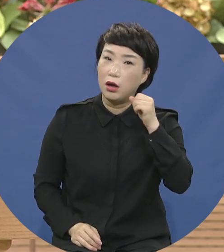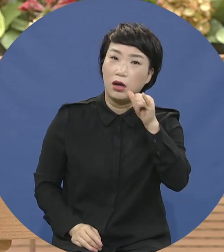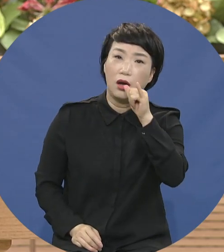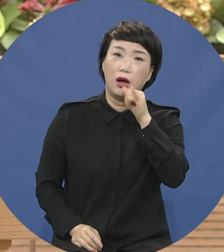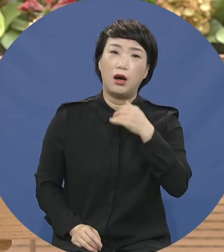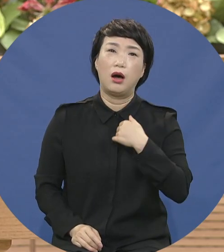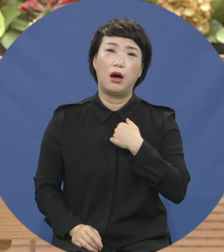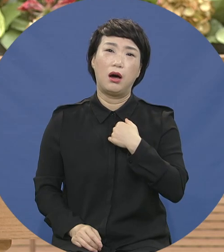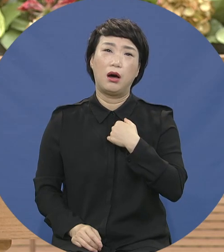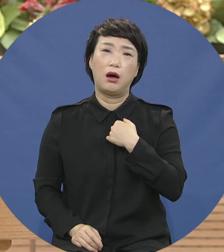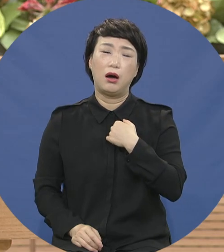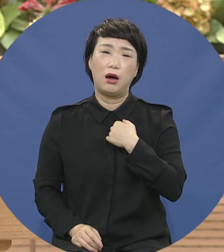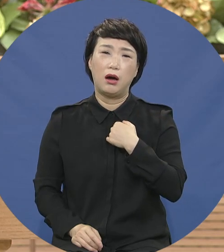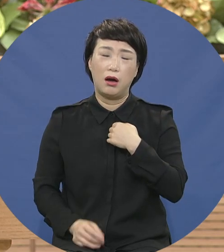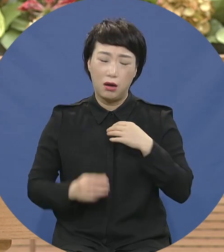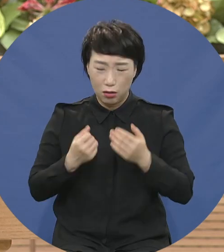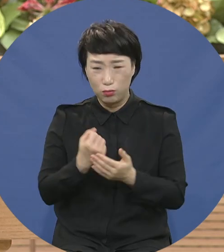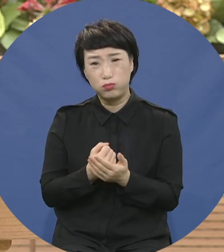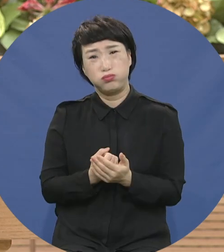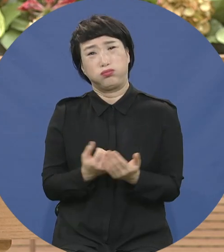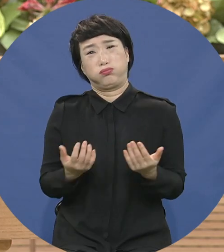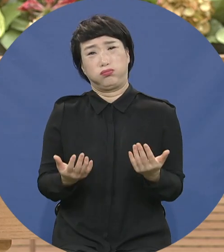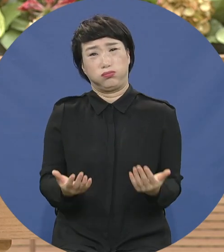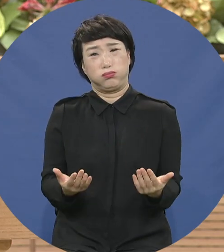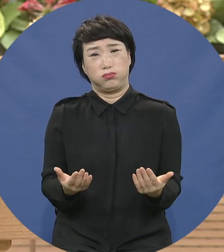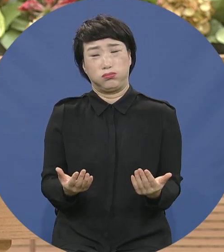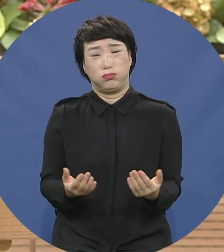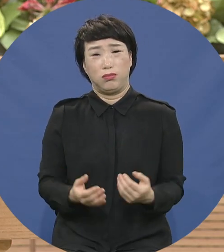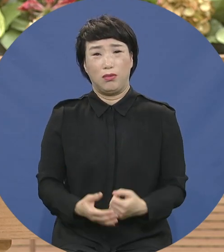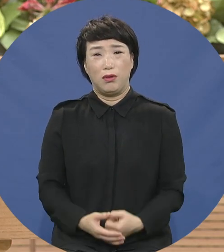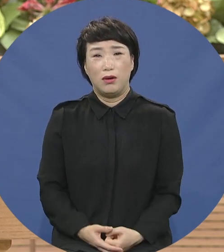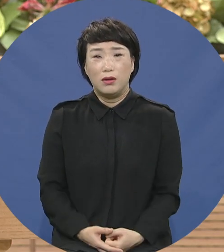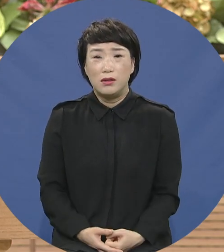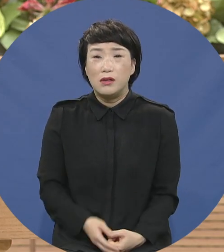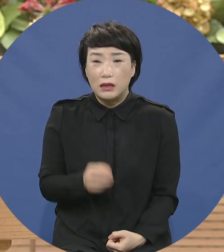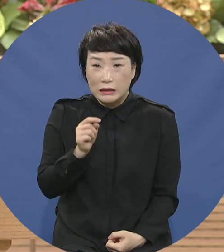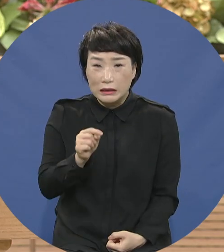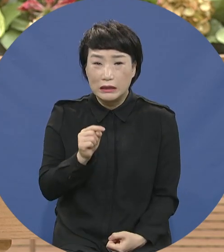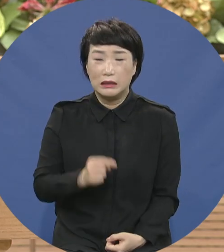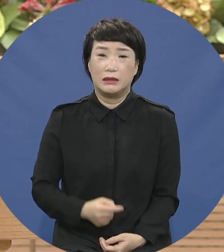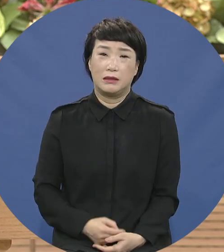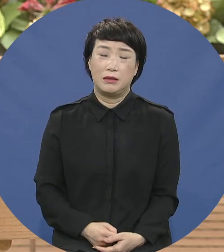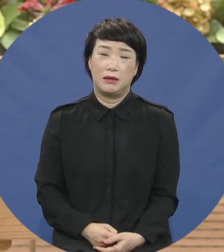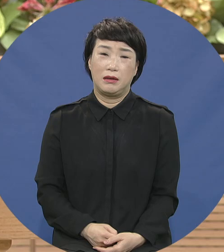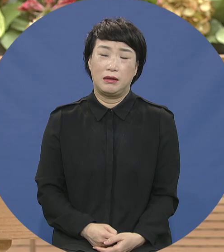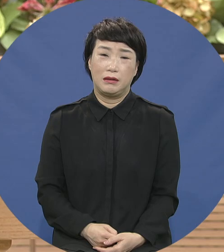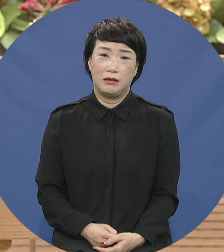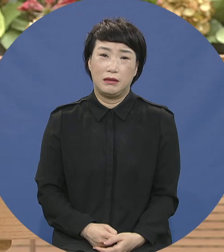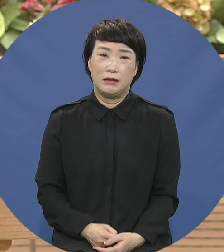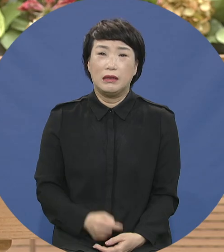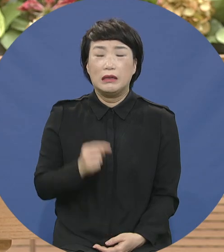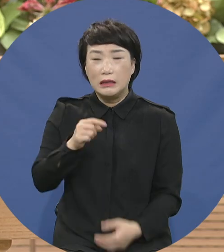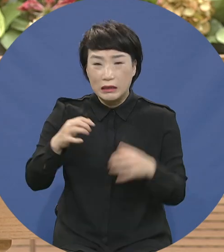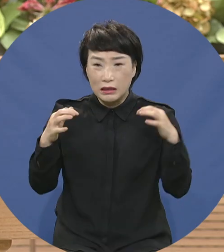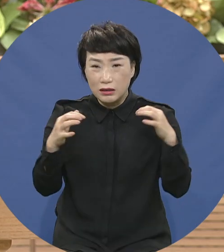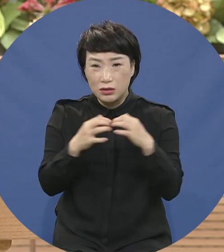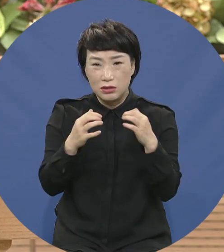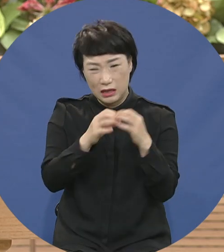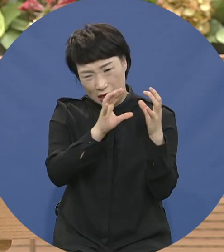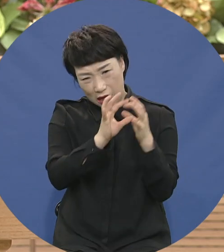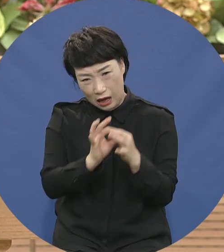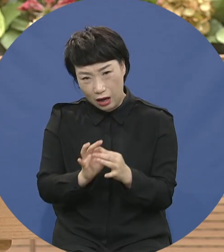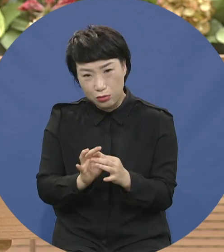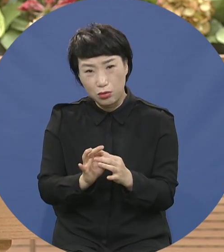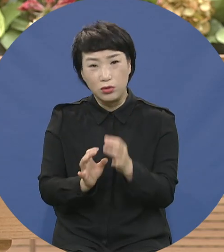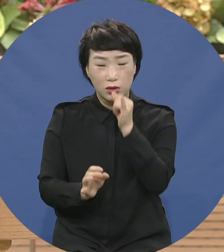계속 생산되는 모습을 어떻게 할 것이냐 하는 이런 전쟁을 하지